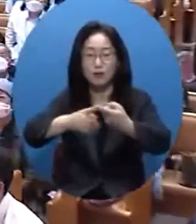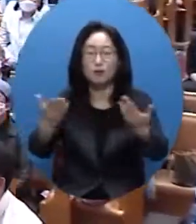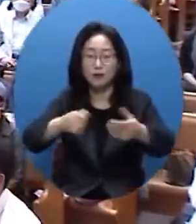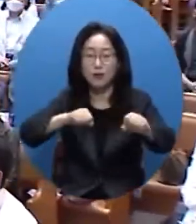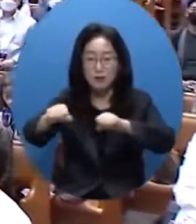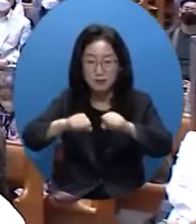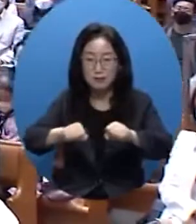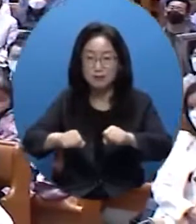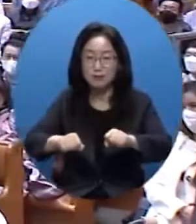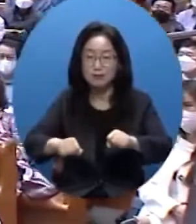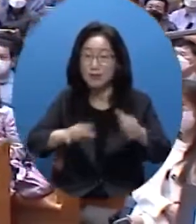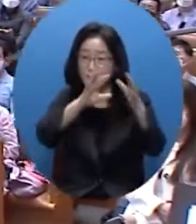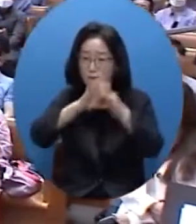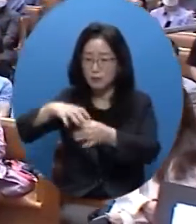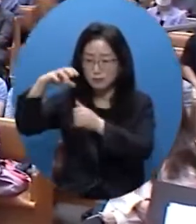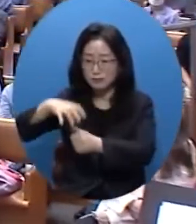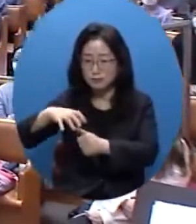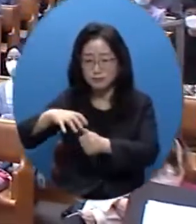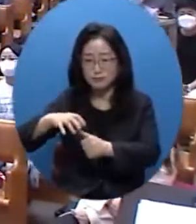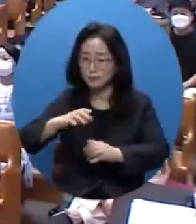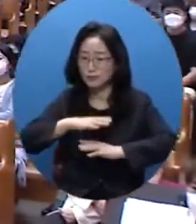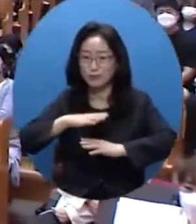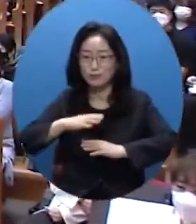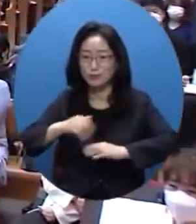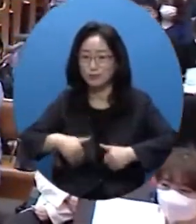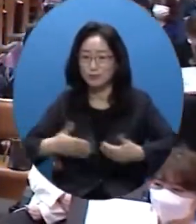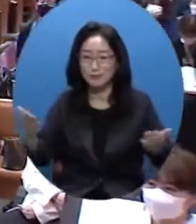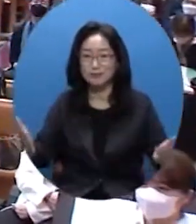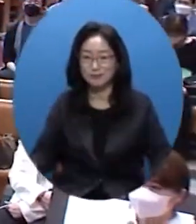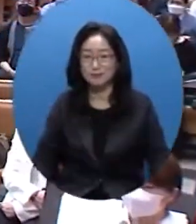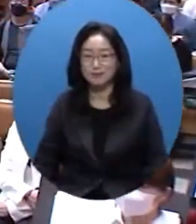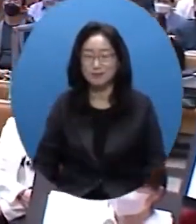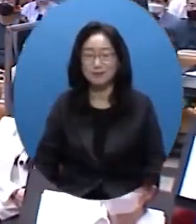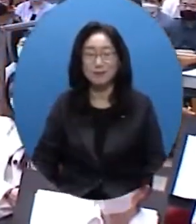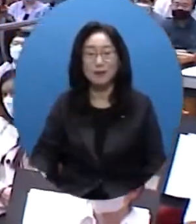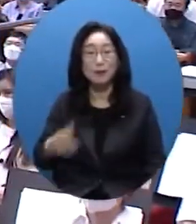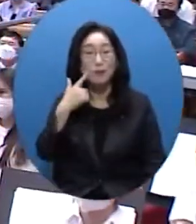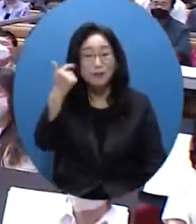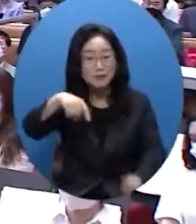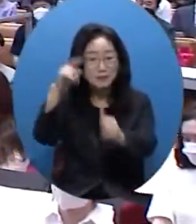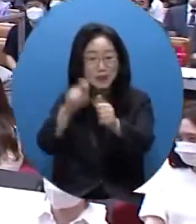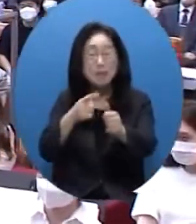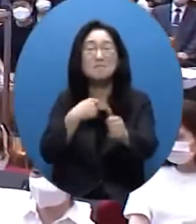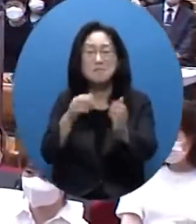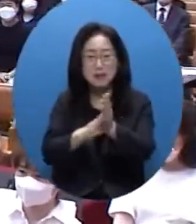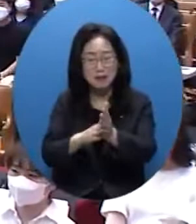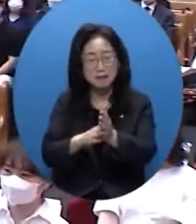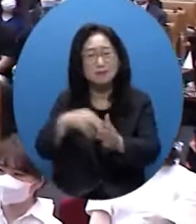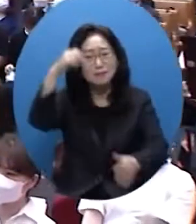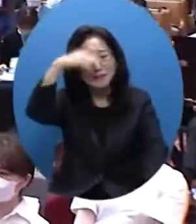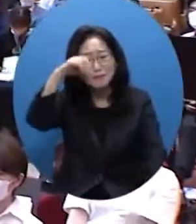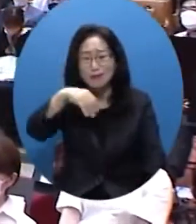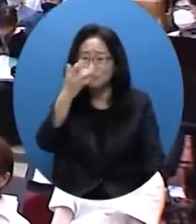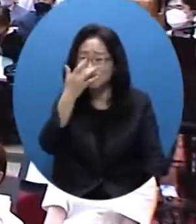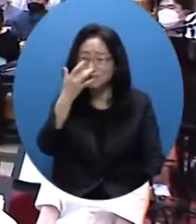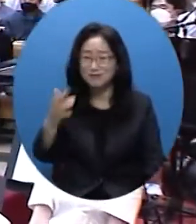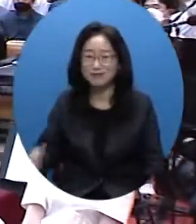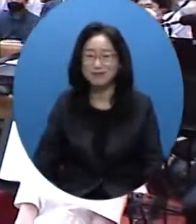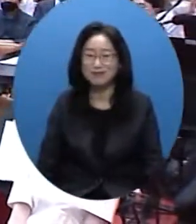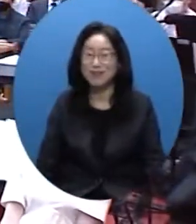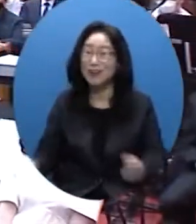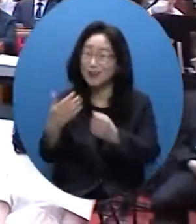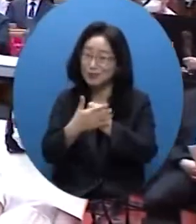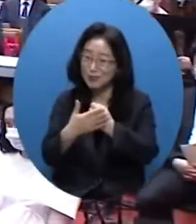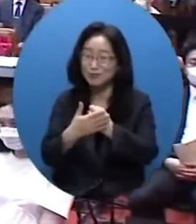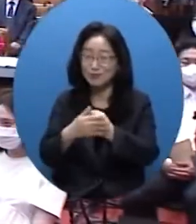더 이상 우리 둘이 할 필요가 없습니다 저도 걸러 보니까 계획도 그 거더라구요 덕분에